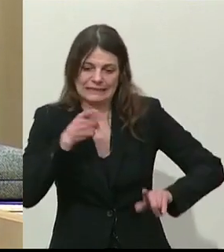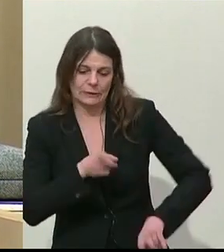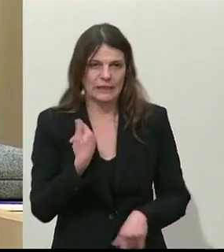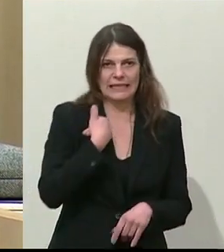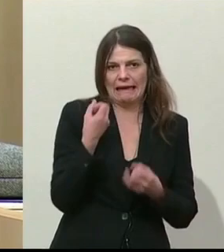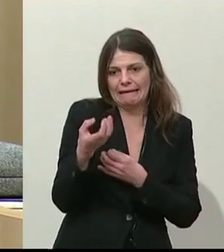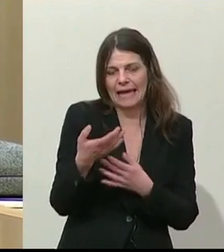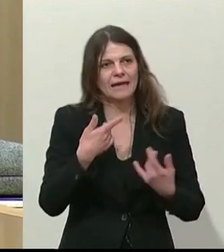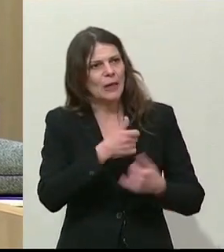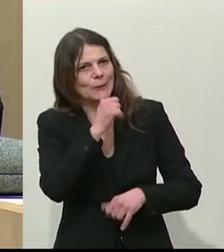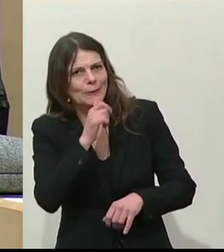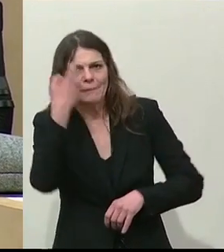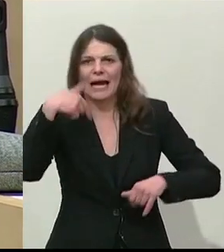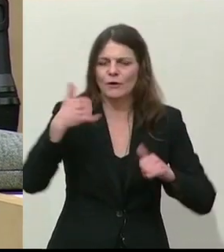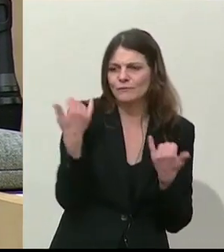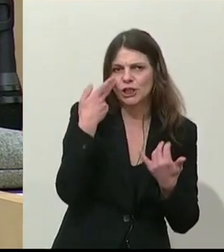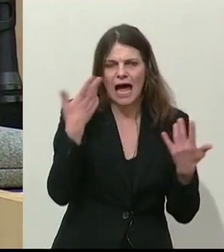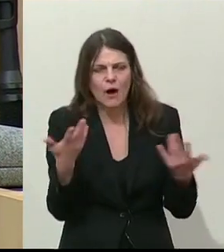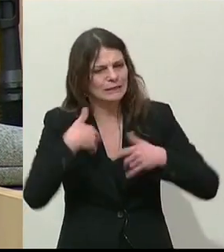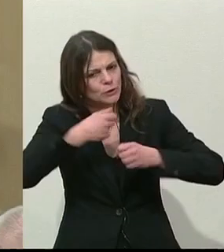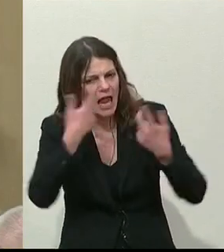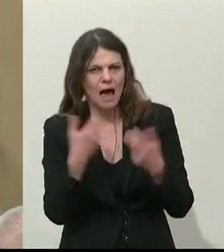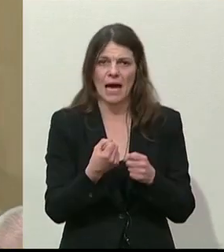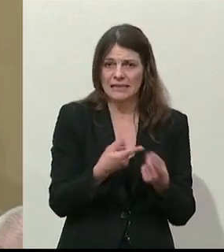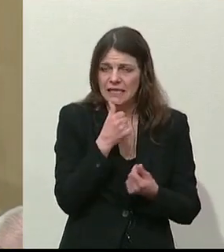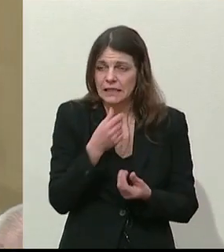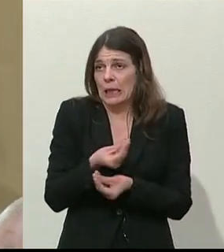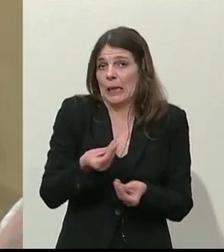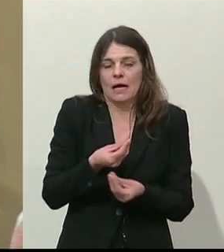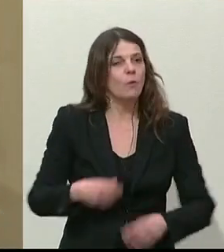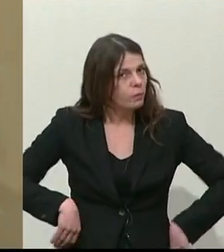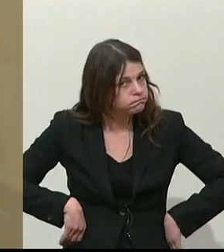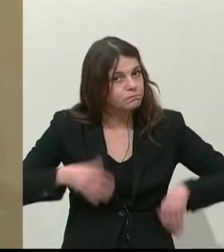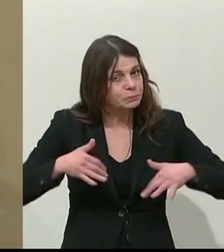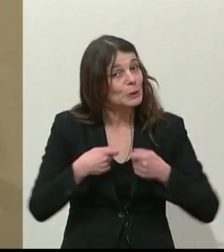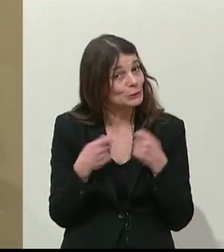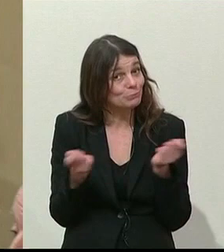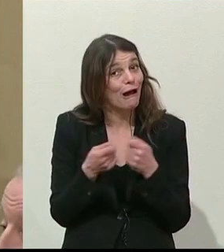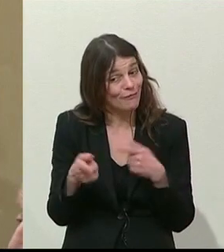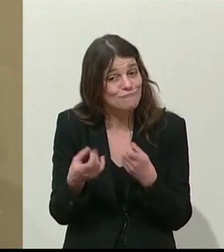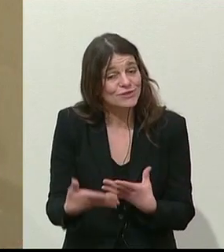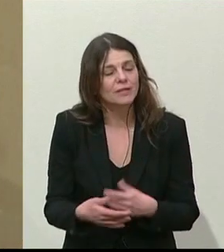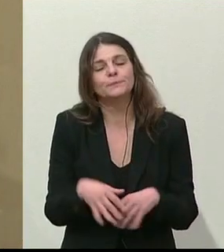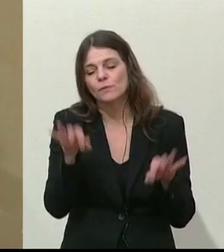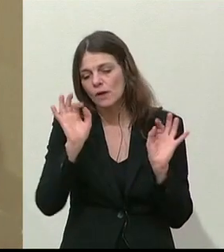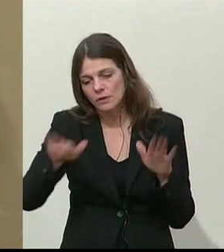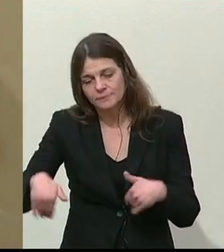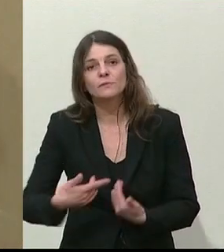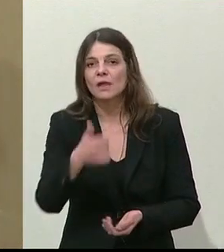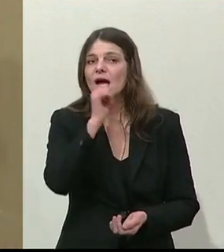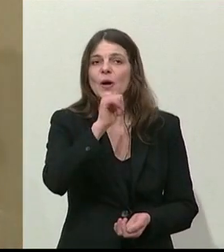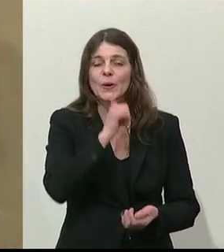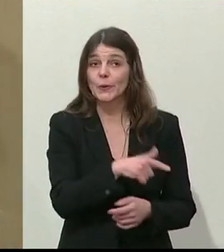grünen Standpunkt eigentlich genau da irgendwie klar machen soll. Also sehr, sehr spannend, was da passiert. Gut, die Grünen